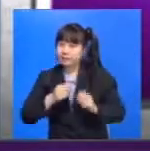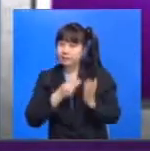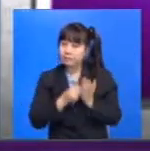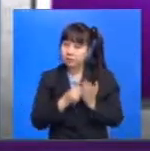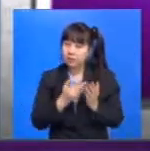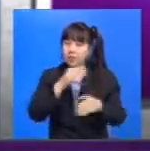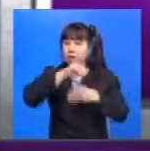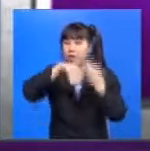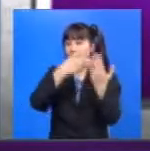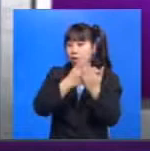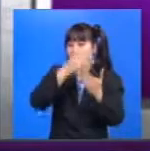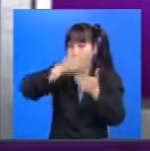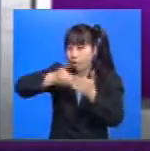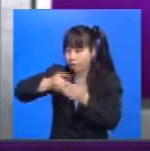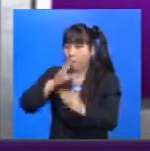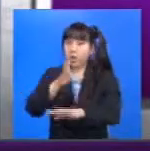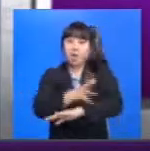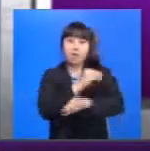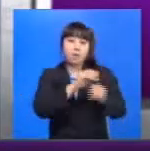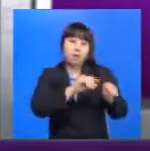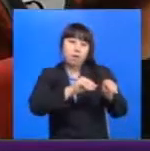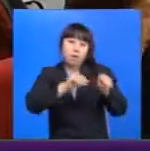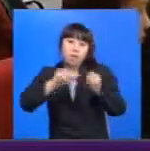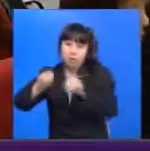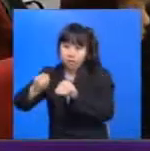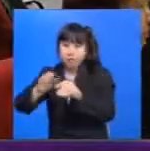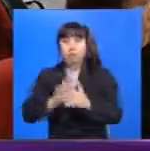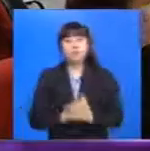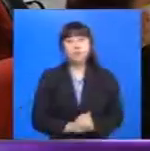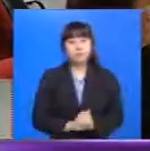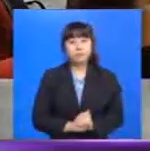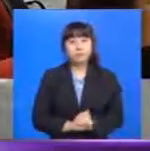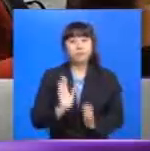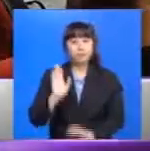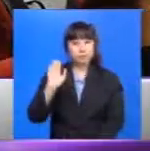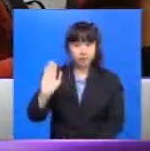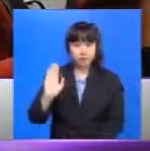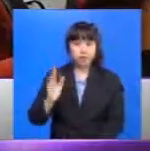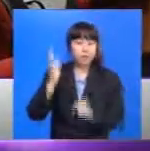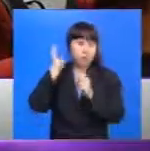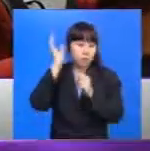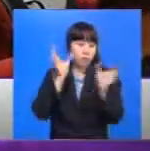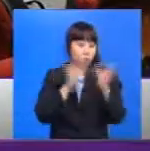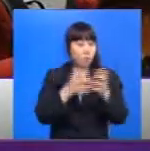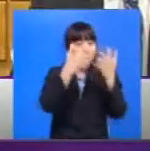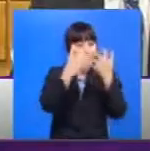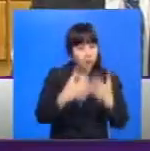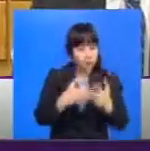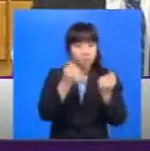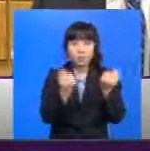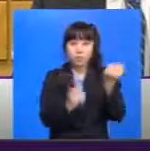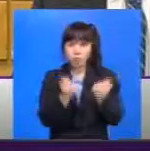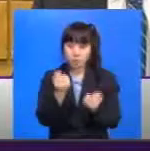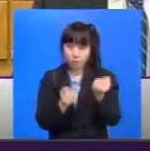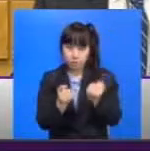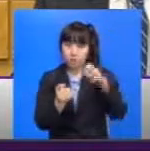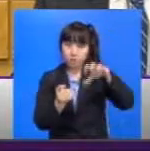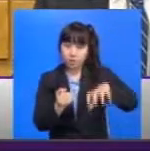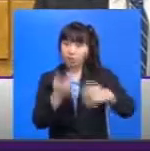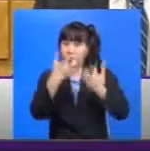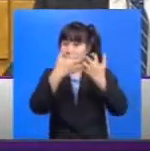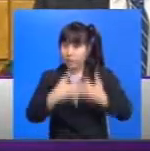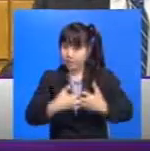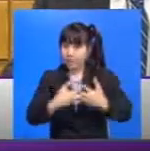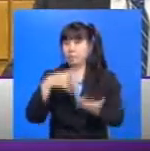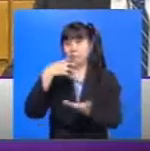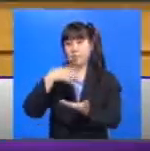งเศรษฐกิชะลอตัว และการเมืองยืดเยื้อในสุรพงพิศิิพัฒนพง โคสกกลมอตสาหกรรมยานยนต์ สภาอุตสาหกรมแ่งประเท